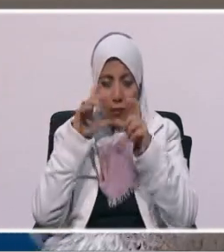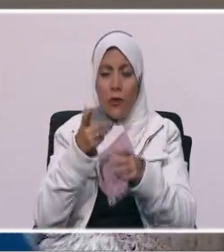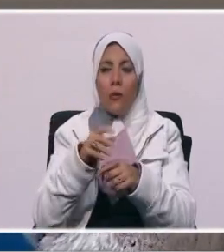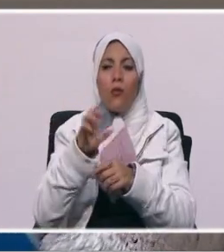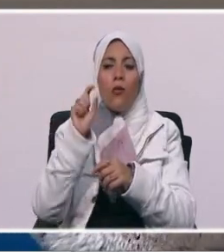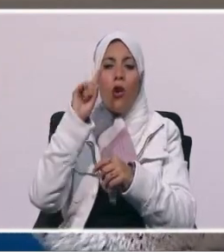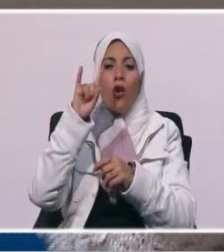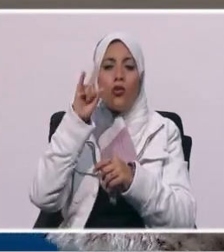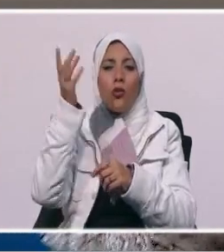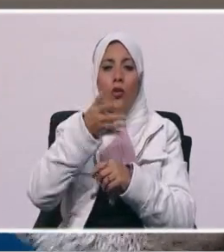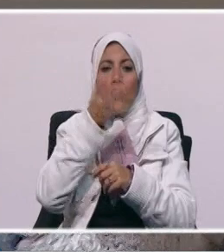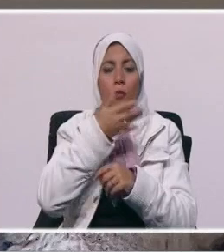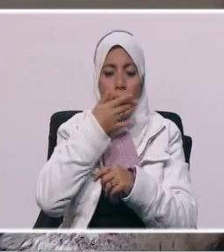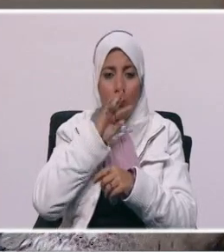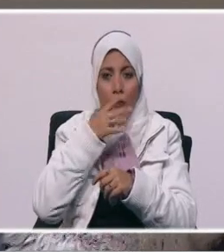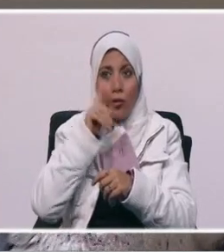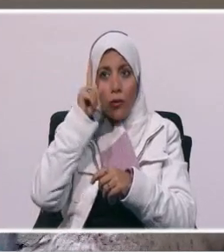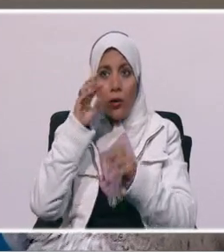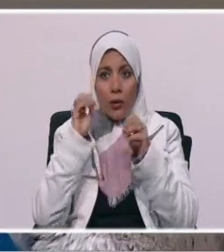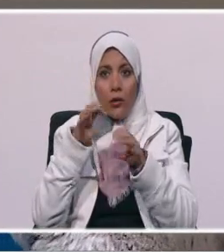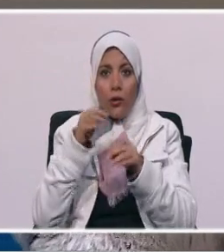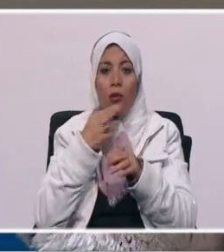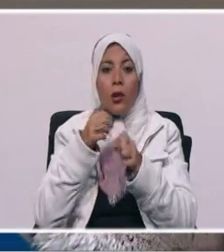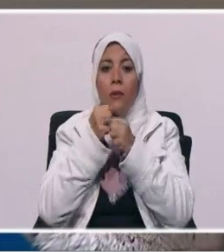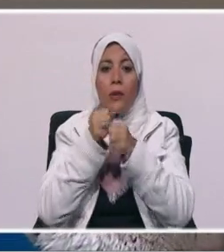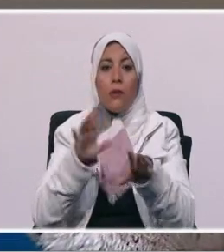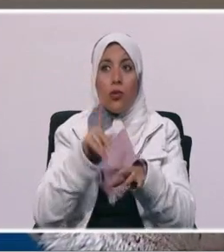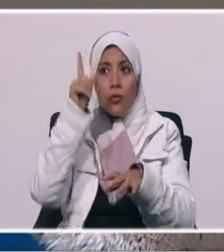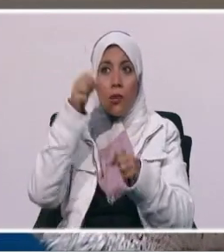تكريم وكل حاجه، الحمد لله دي نعمه ما سابنيش.